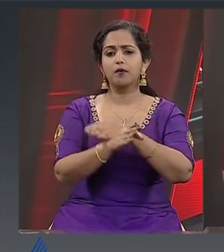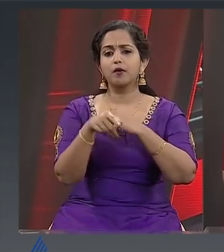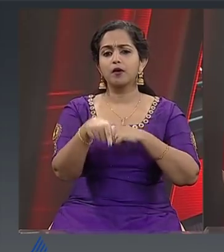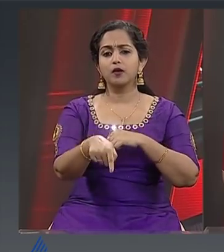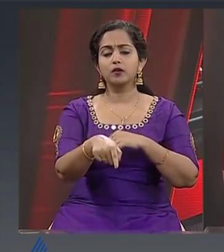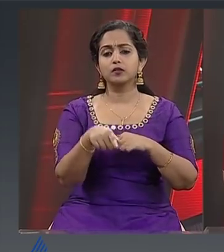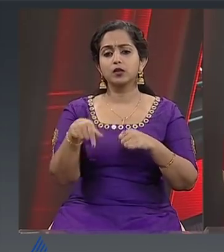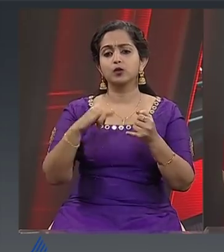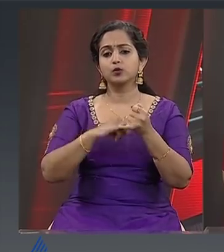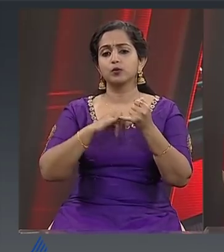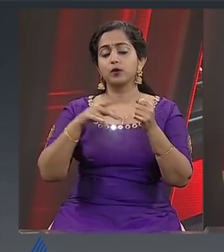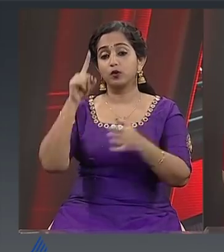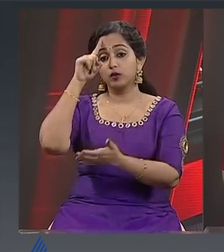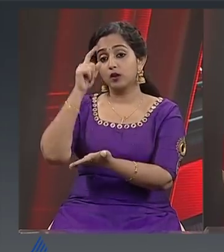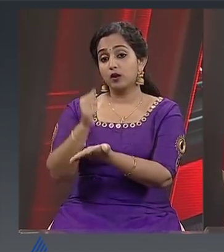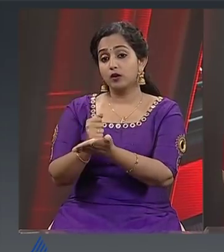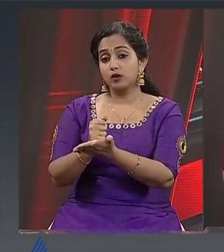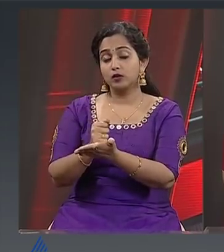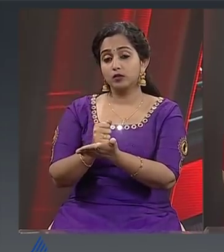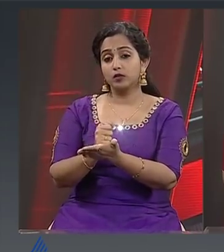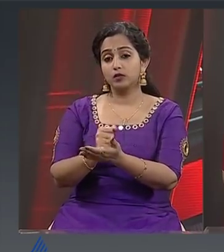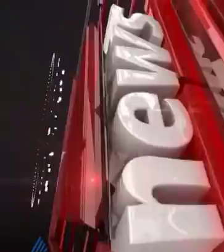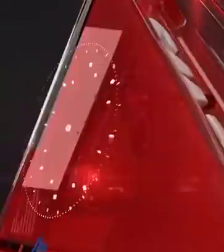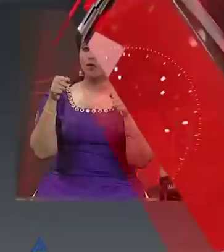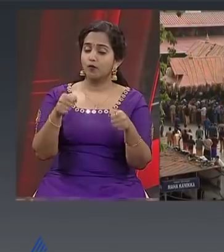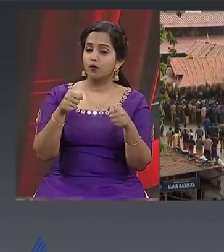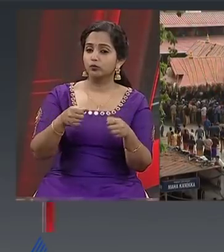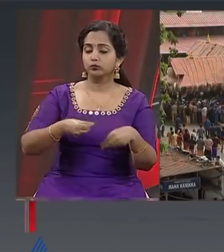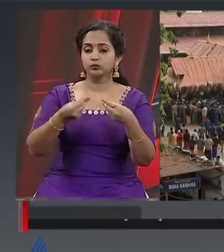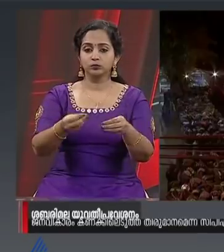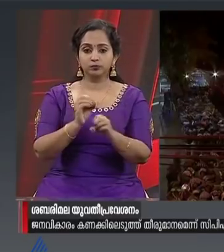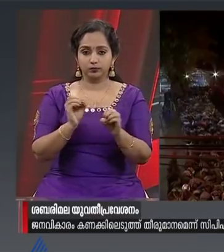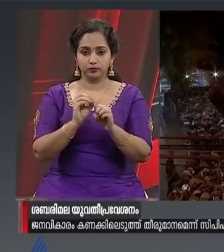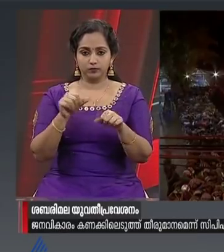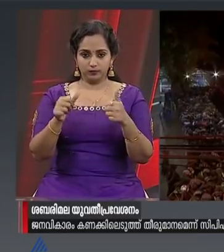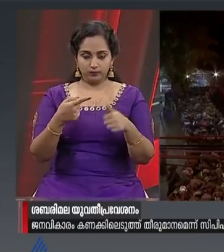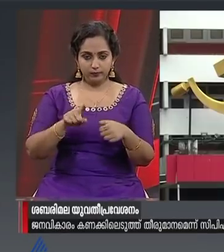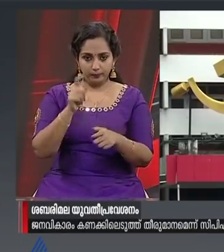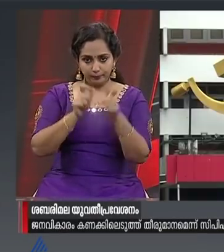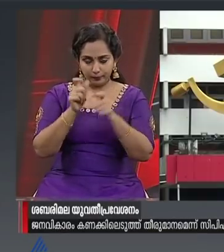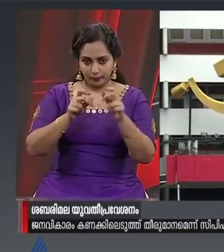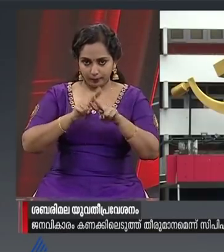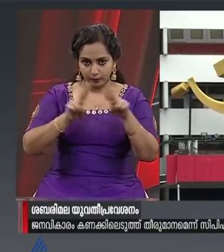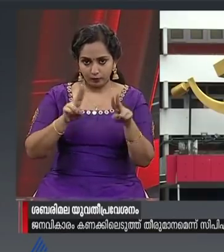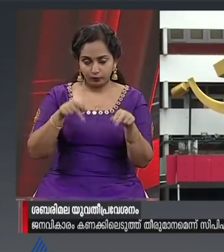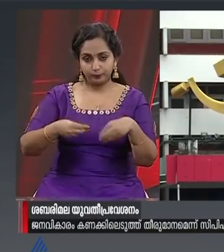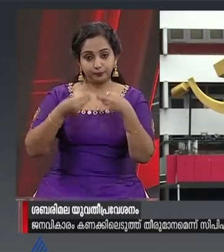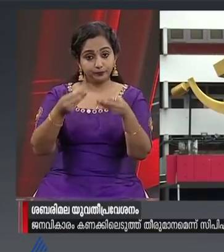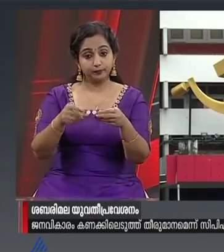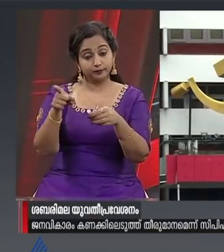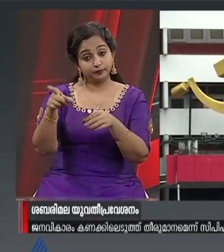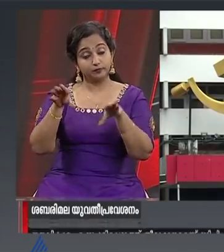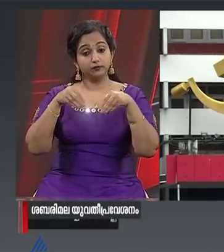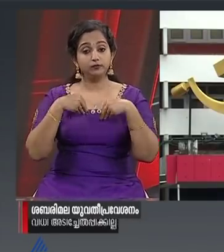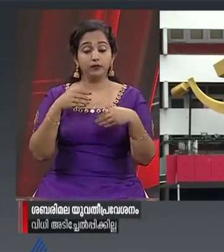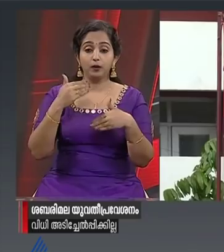വിധി അടിച്ചേൽപ്പിക്കില്ലെന്നും വിധി എന്തായാലും ജനവികാരം കണക്കിലെടുത്തായിരിക്കും തീരുമാനമെന്നും സിപിഎം. ശബരിമലയിൽ വിധി വന്നാലും